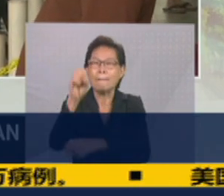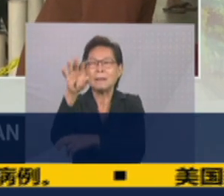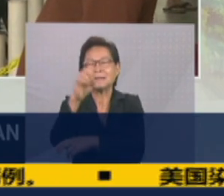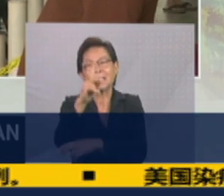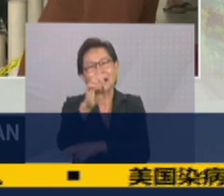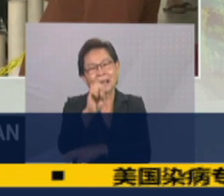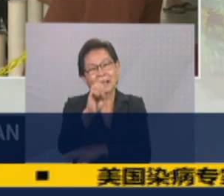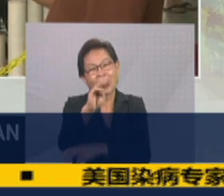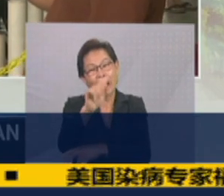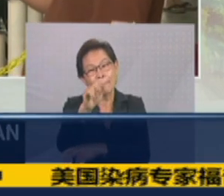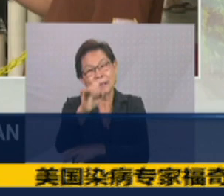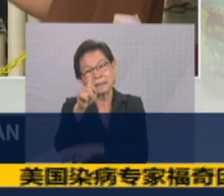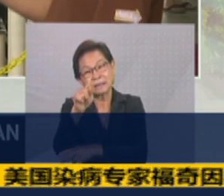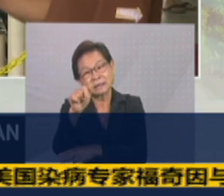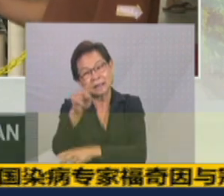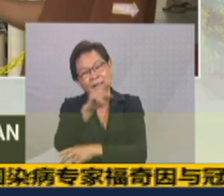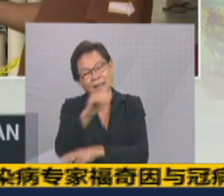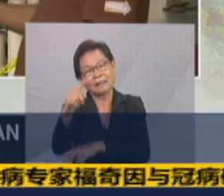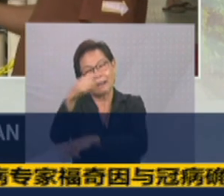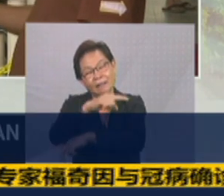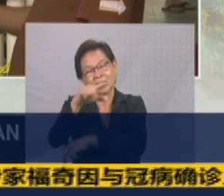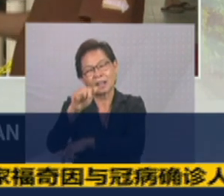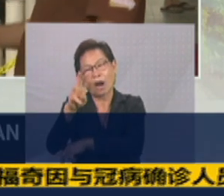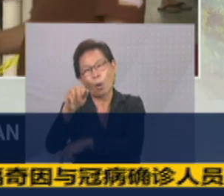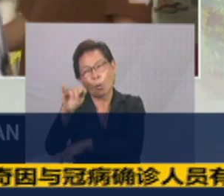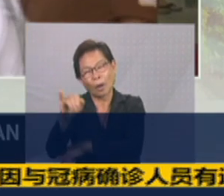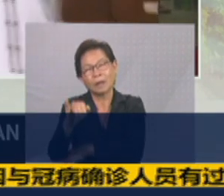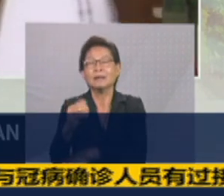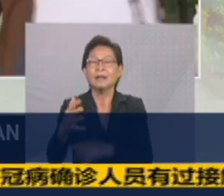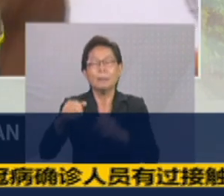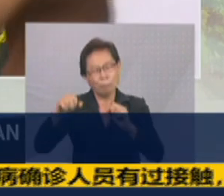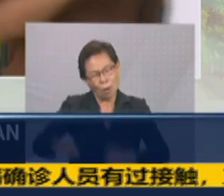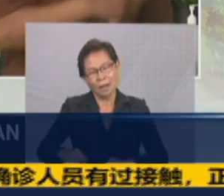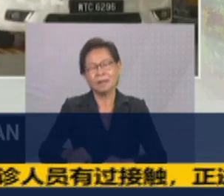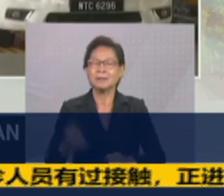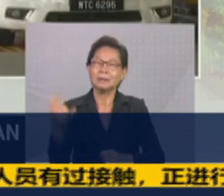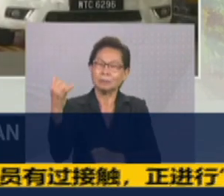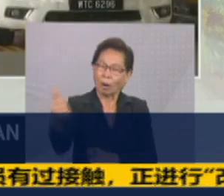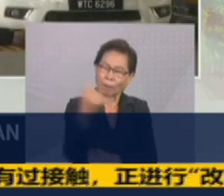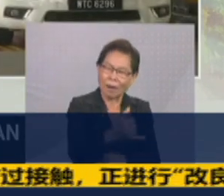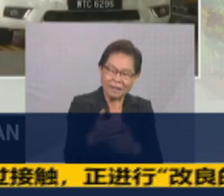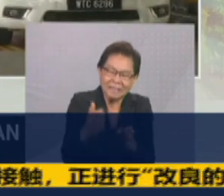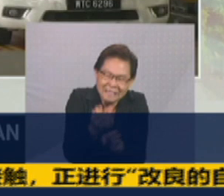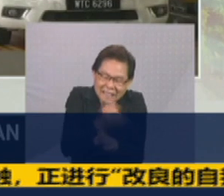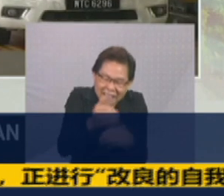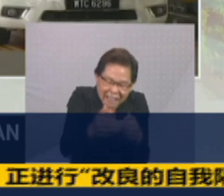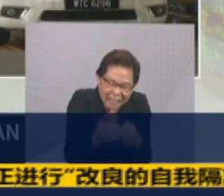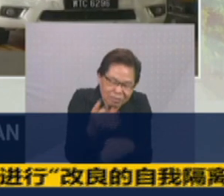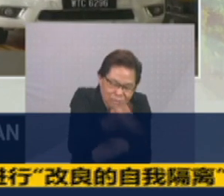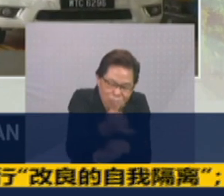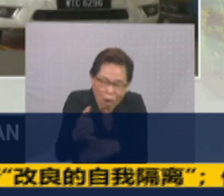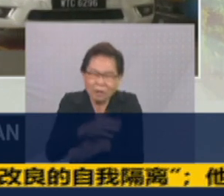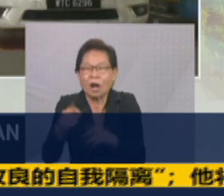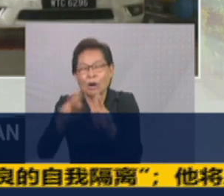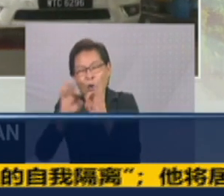Keamatan atau Hari Gawai.Ziarah menziarahi dibenarkan dalam kalangan jiran terdekat dan keluarga